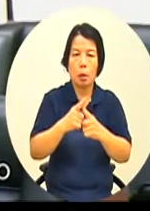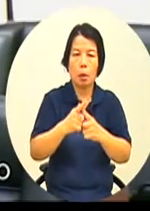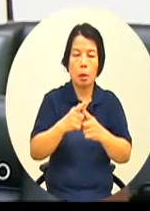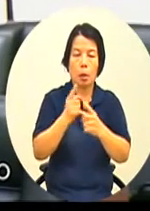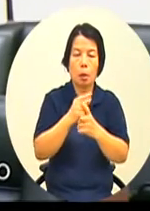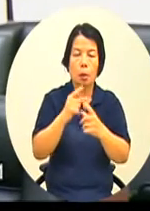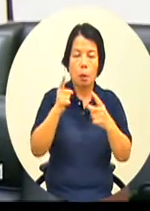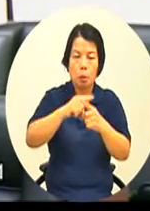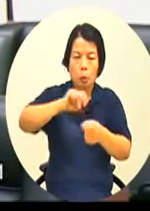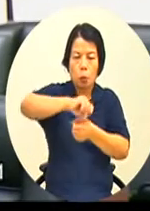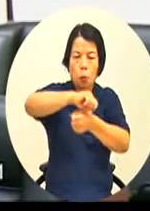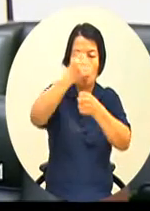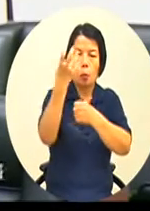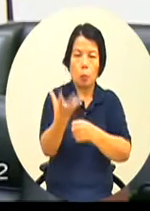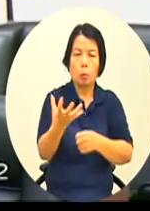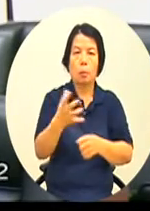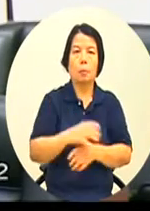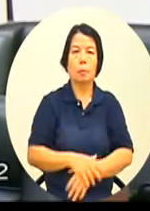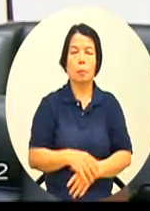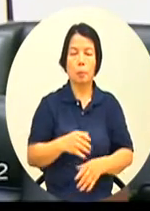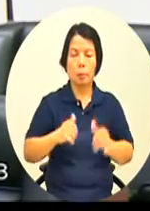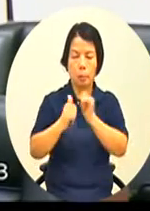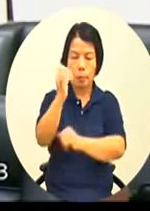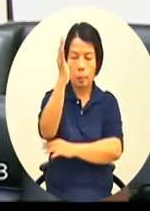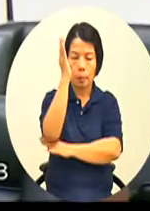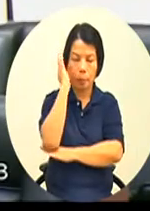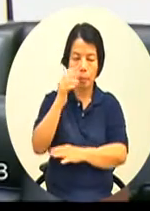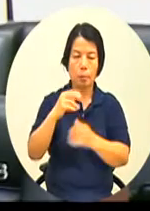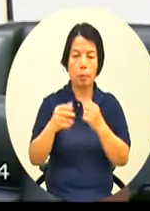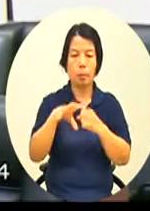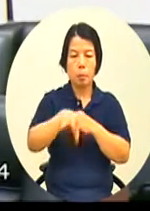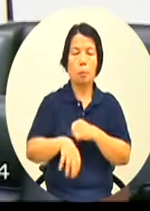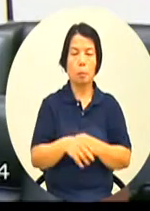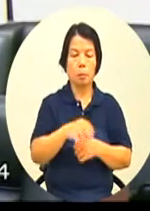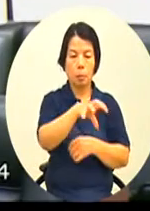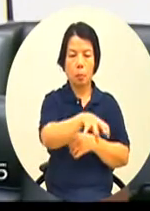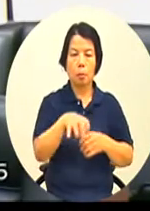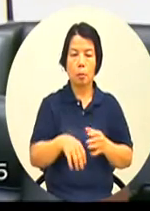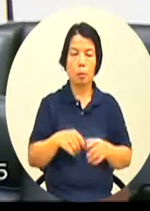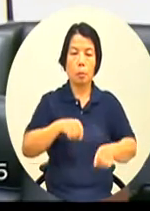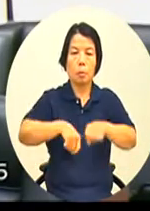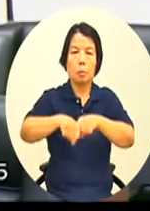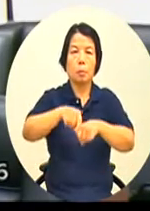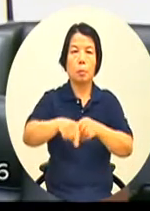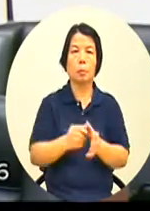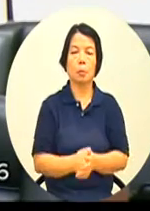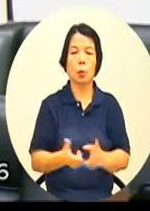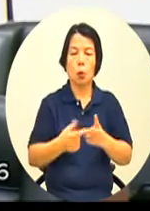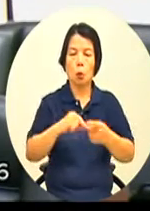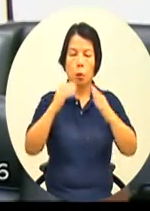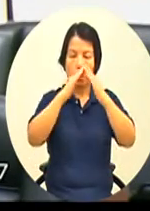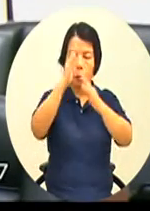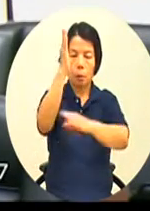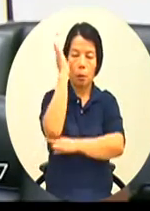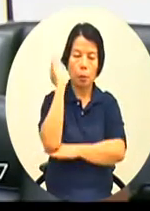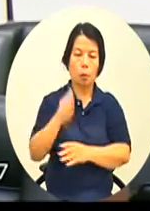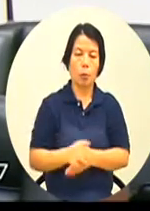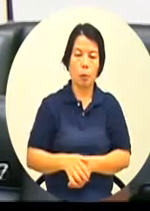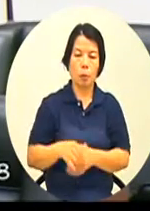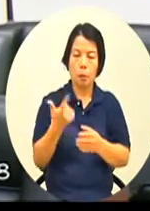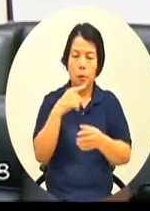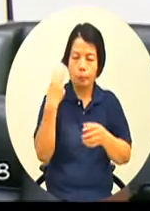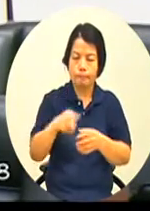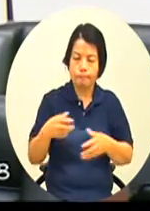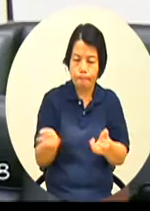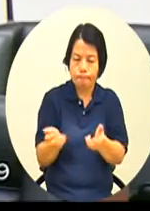的地方，那我们也期待民政局在这两个地方的这个计划还是可以跟市政府加紧来做这一个讨论，